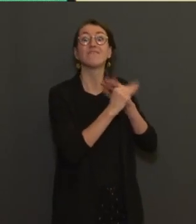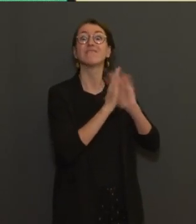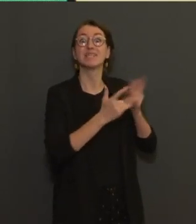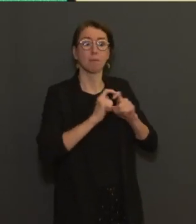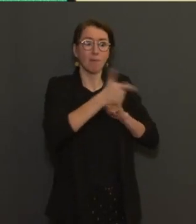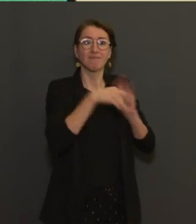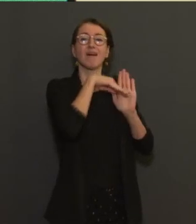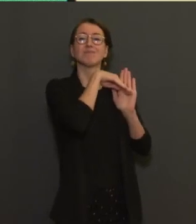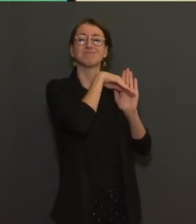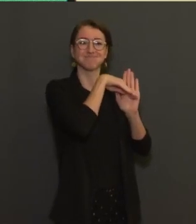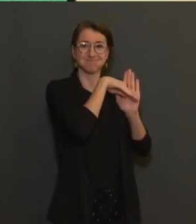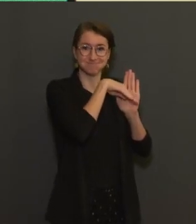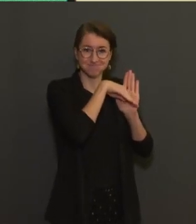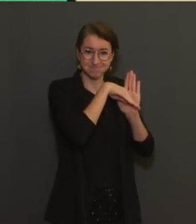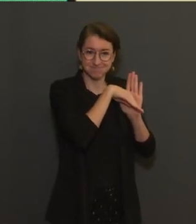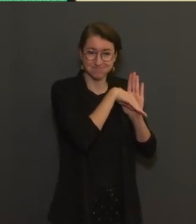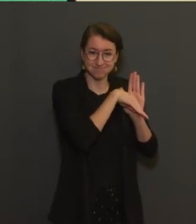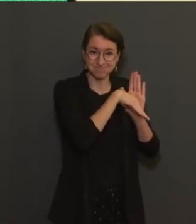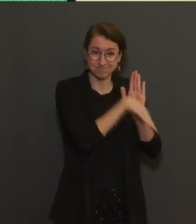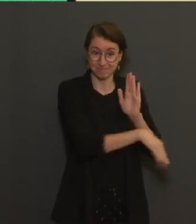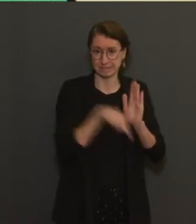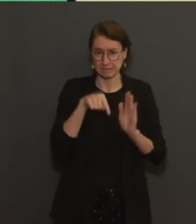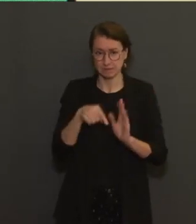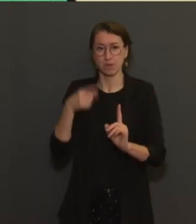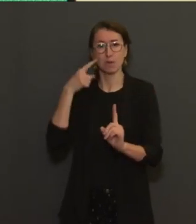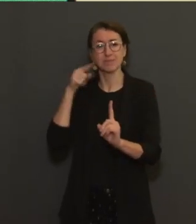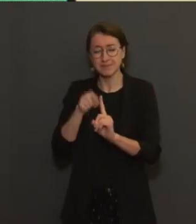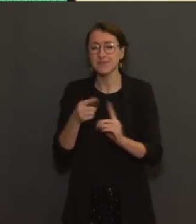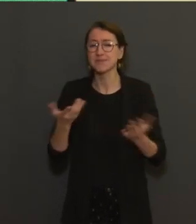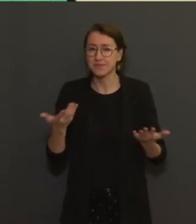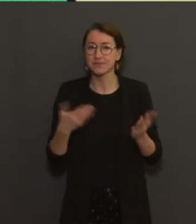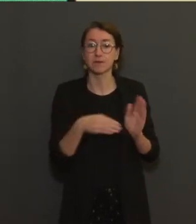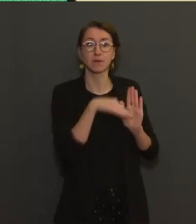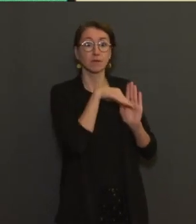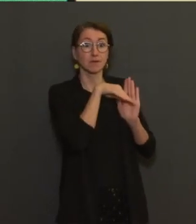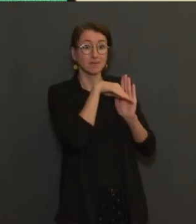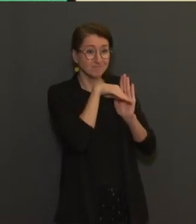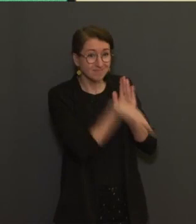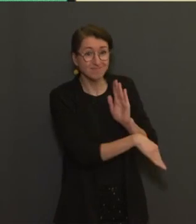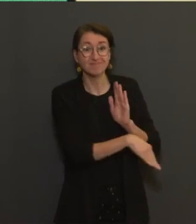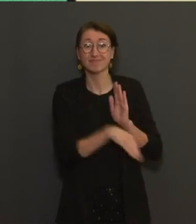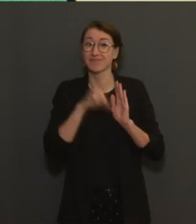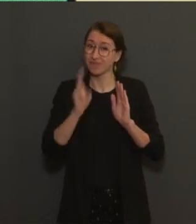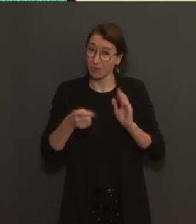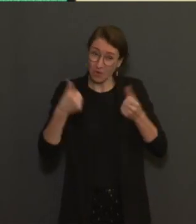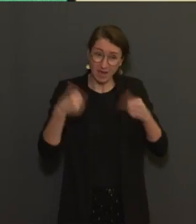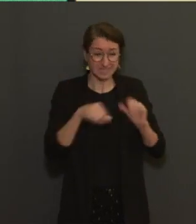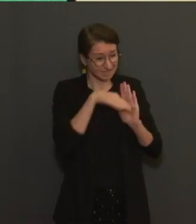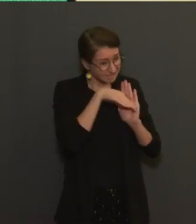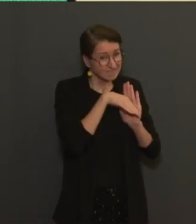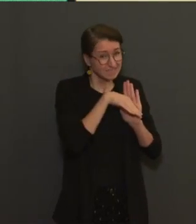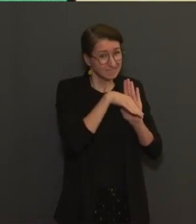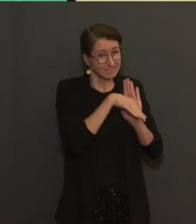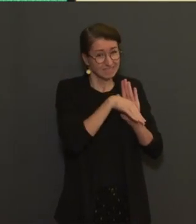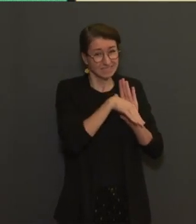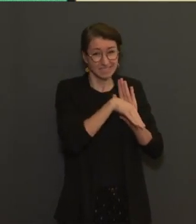et significative. Les 2 termes sont, je pense, vraiment importants, de manière assez longue pour qu'on retrouve